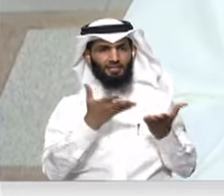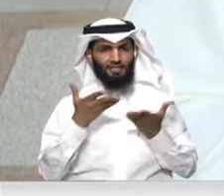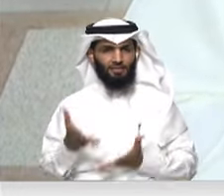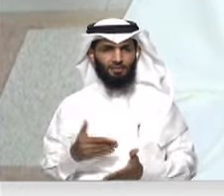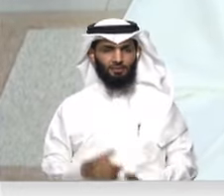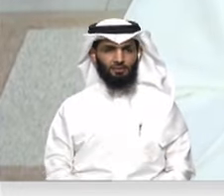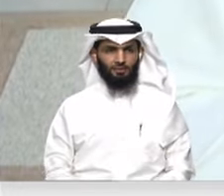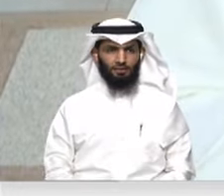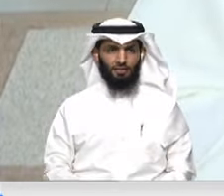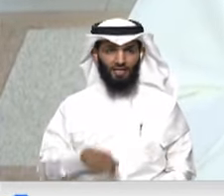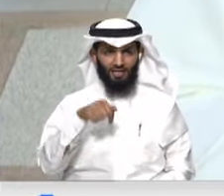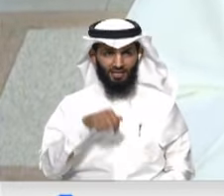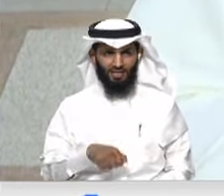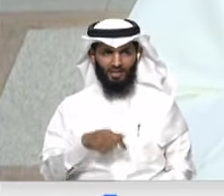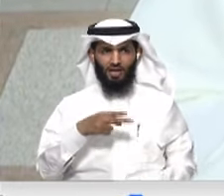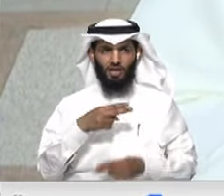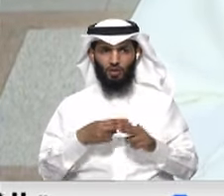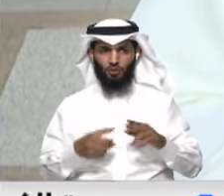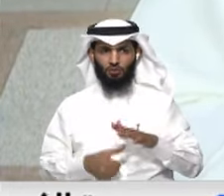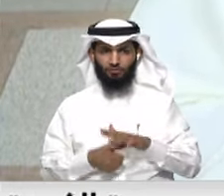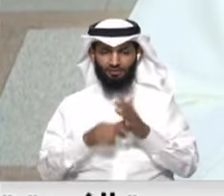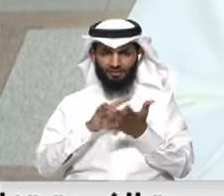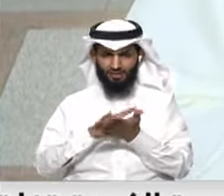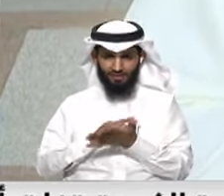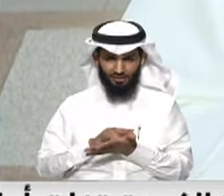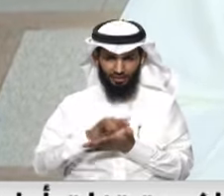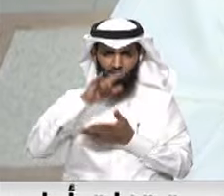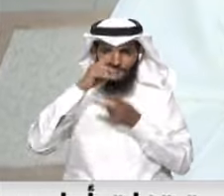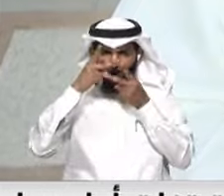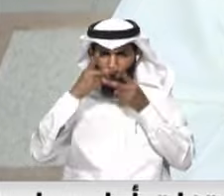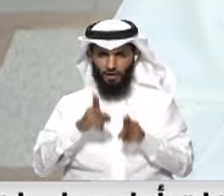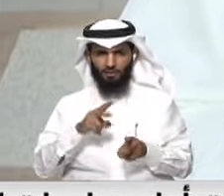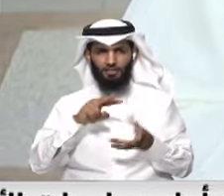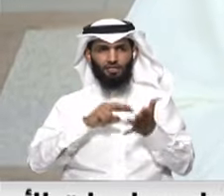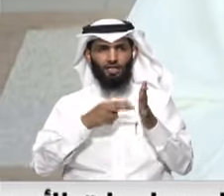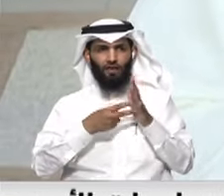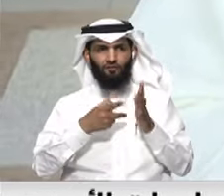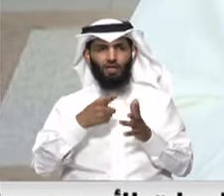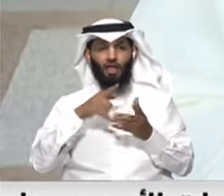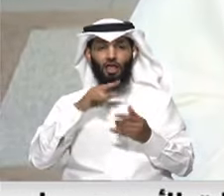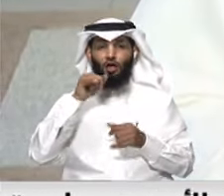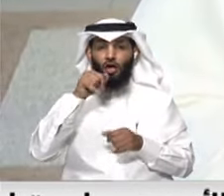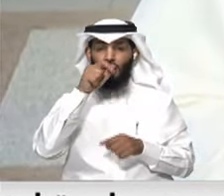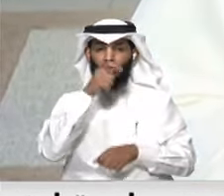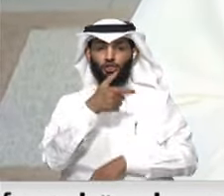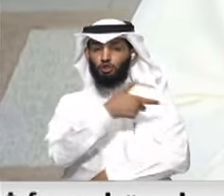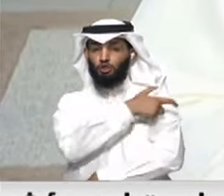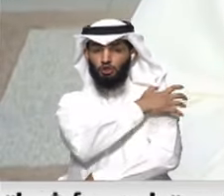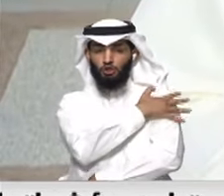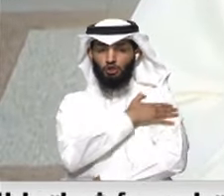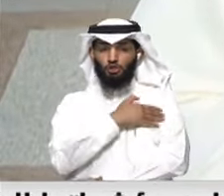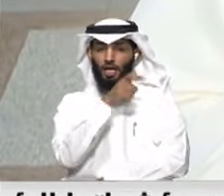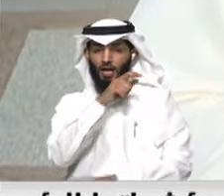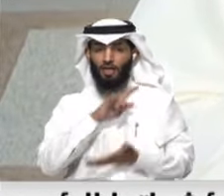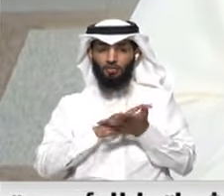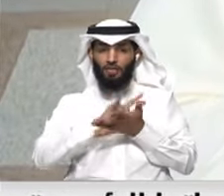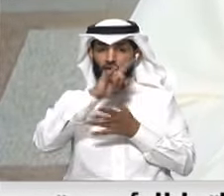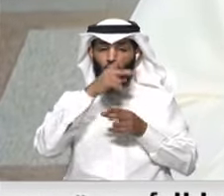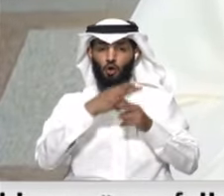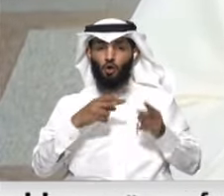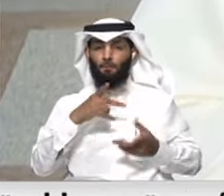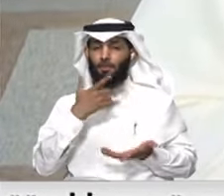مغادرة طلائع الحجاج إلى بيت الله الحرام، كيف تتعامل الإدارة العامة للطيران المدني لضمان انسيابية حركة الحجاج